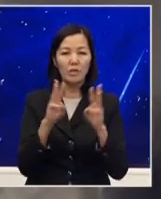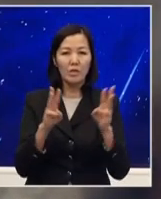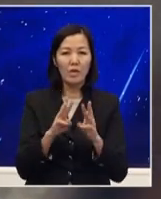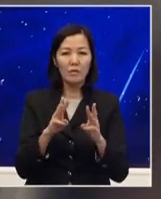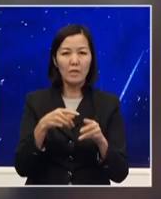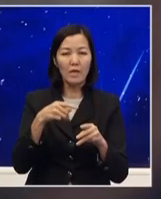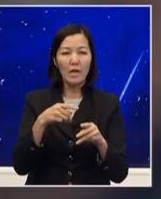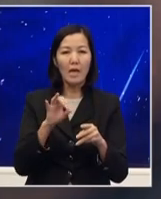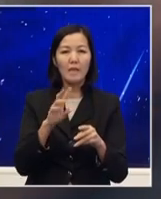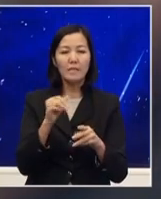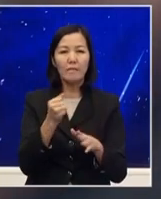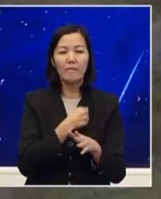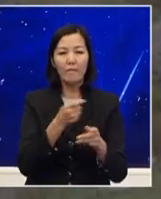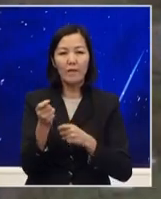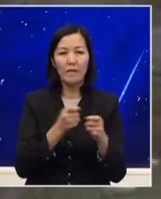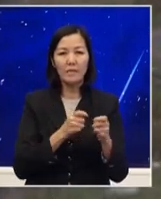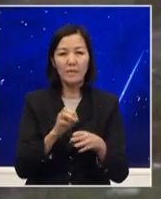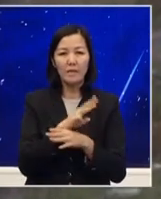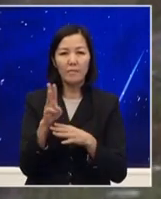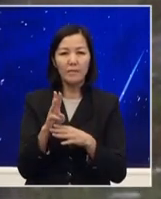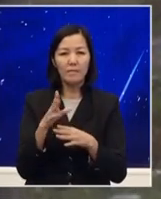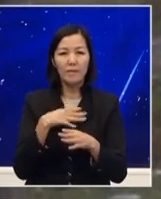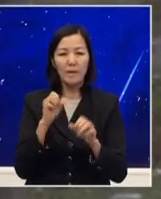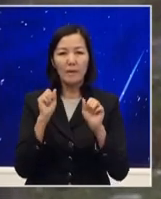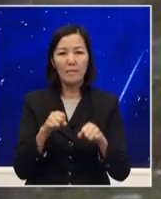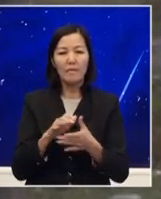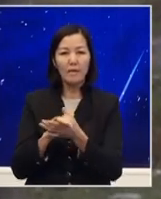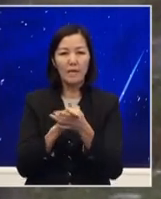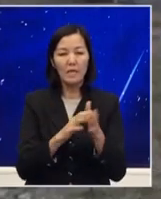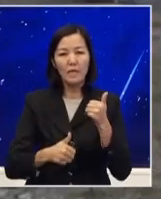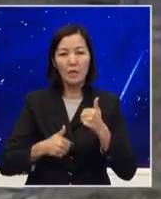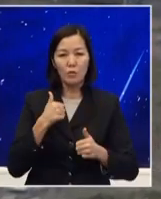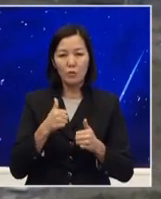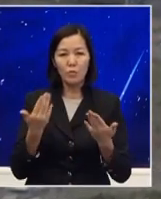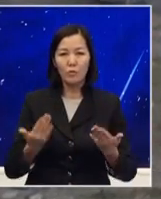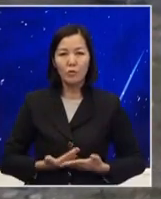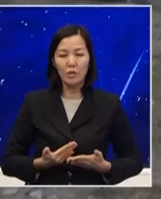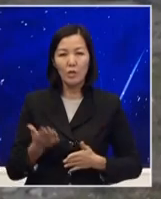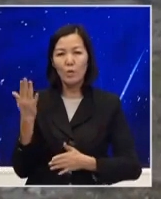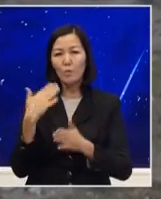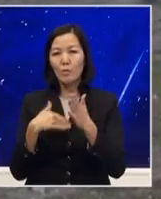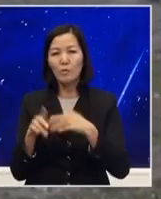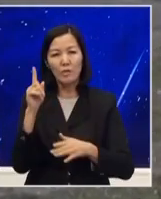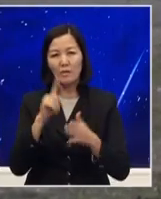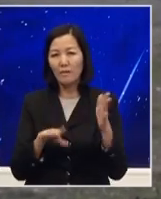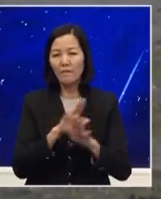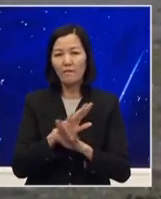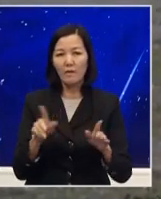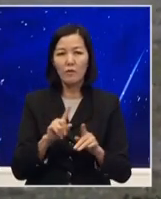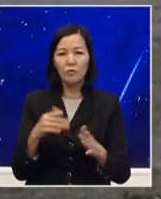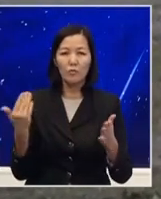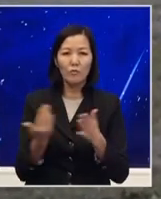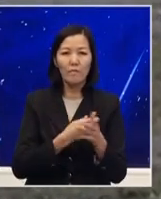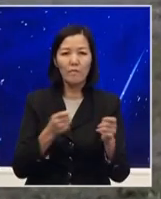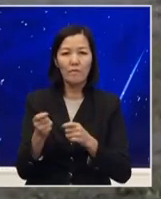Азербайджанские власти обещают обеспечить армянам Карабаха права на мир и достойную жизнь. Но в это уезжающие не верят и говорят, что при новой